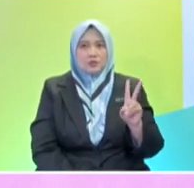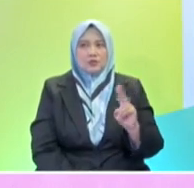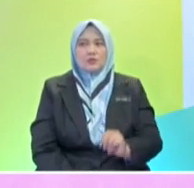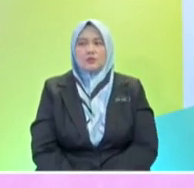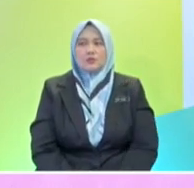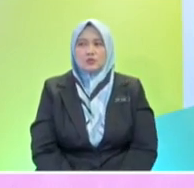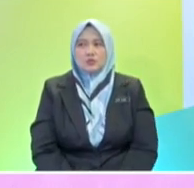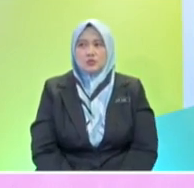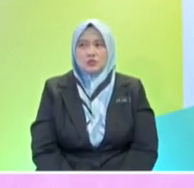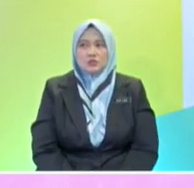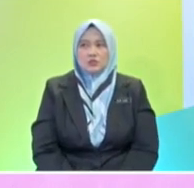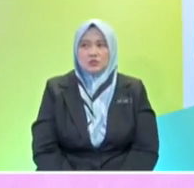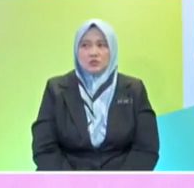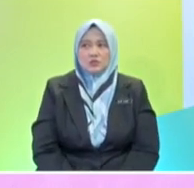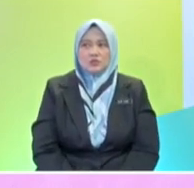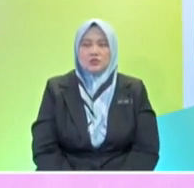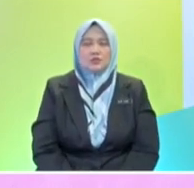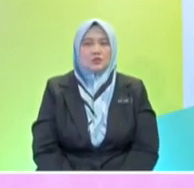nak ambil